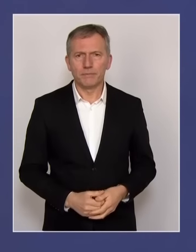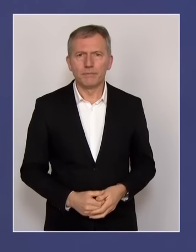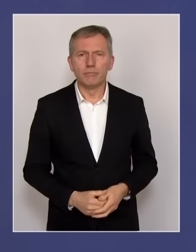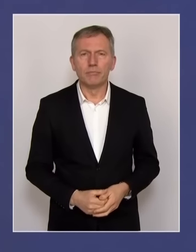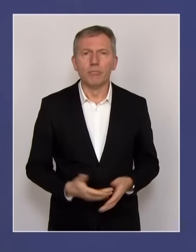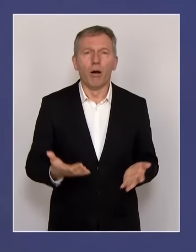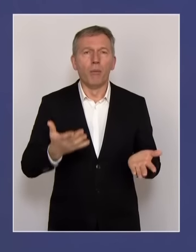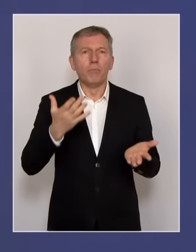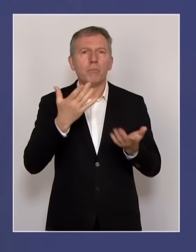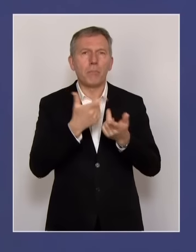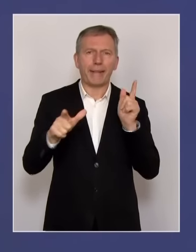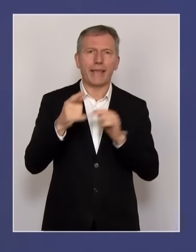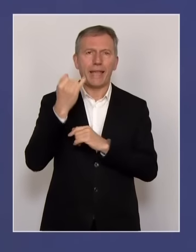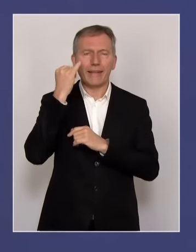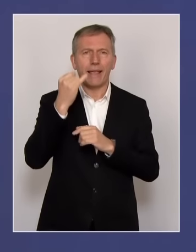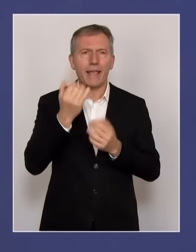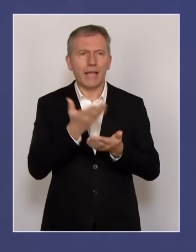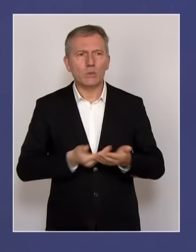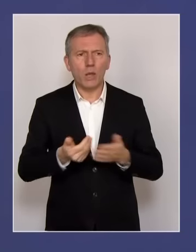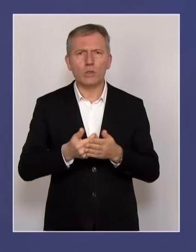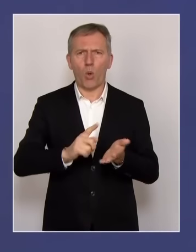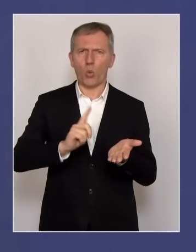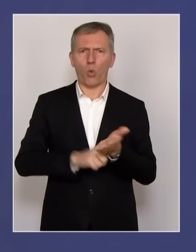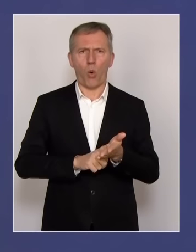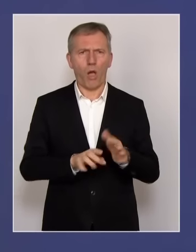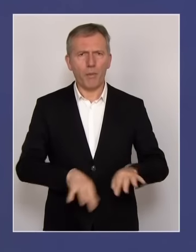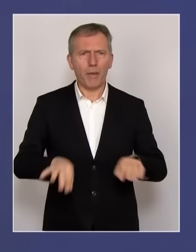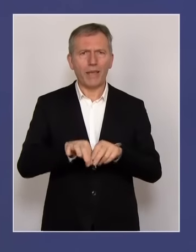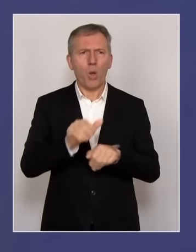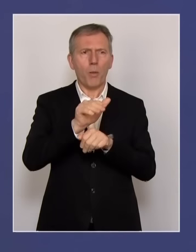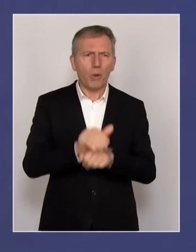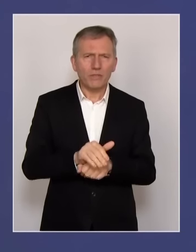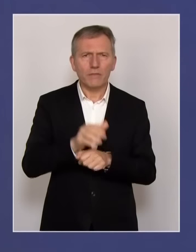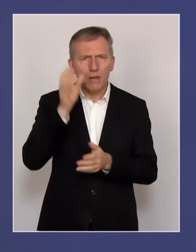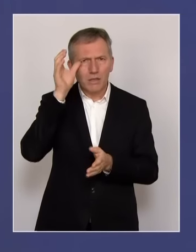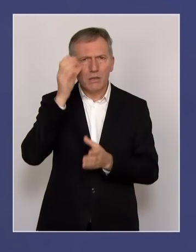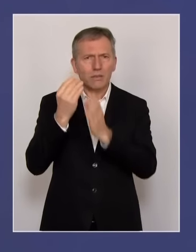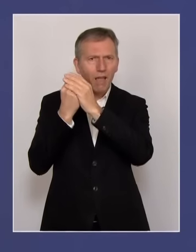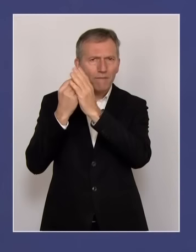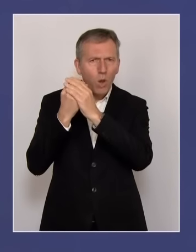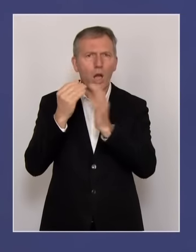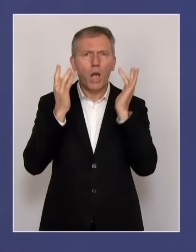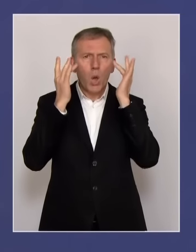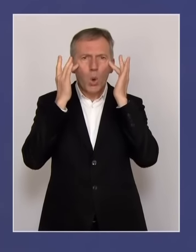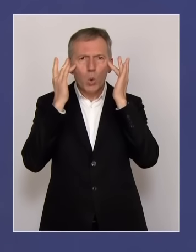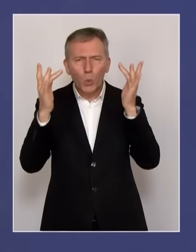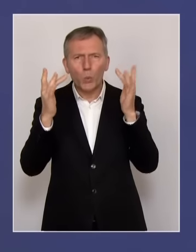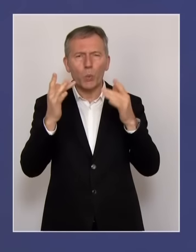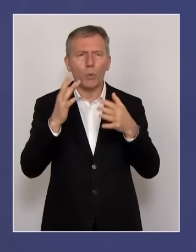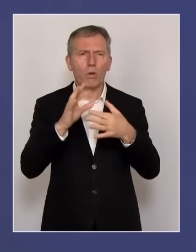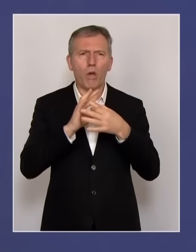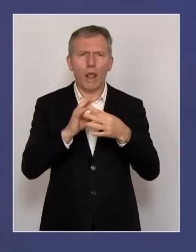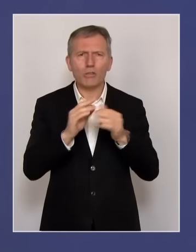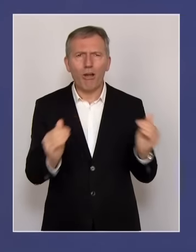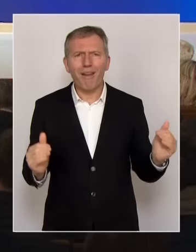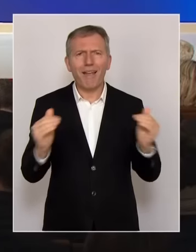cette idée de la liberté de l'état de droit cette volonté de préserver les savoirs la culture ce rapport à l'égalité